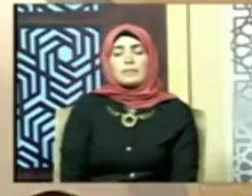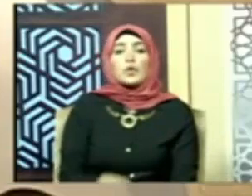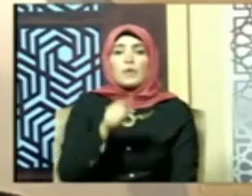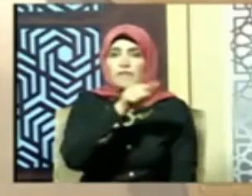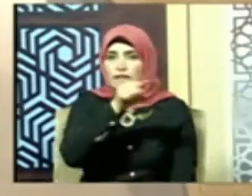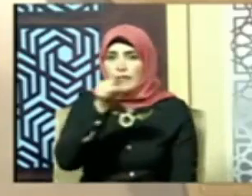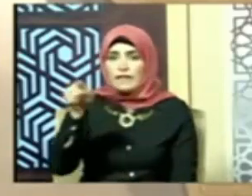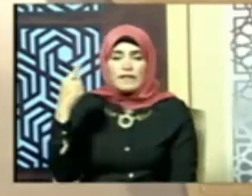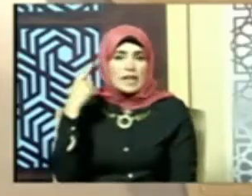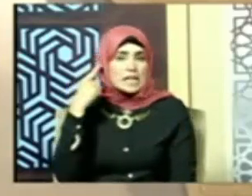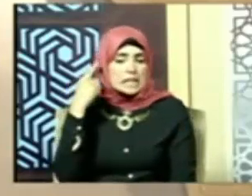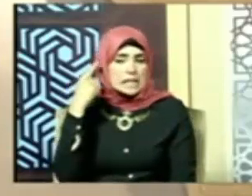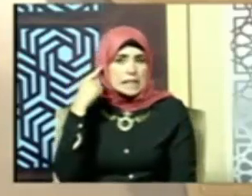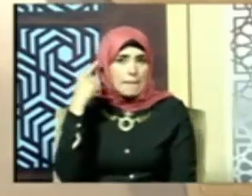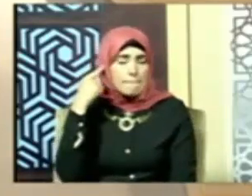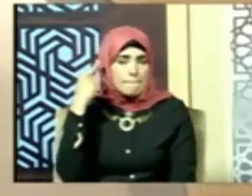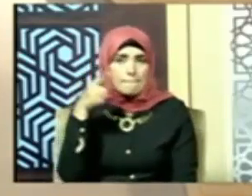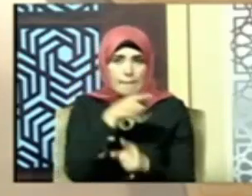وفيكم